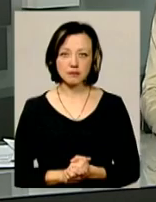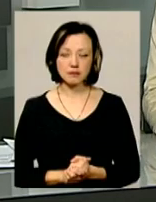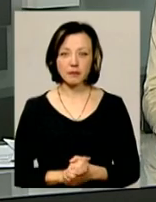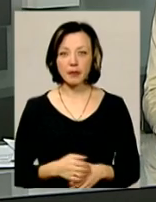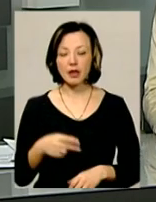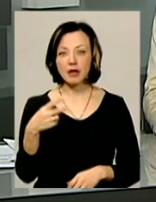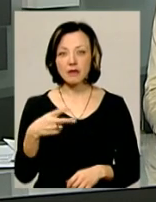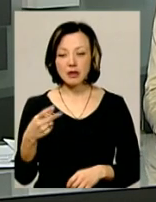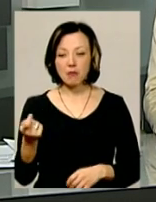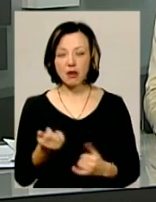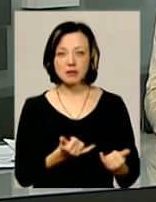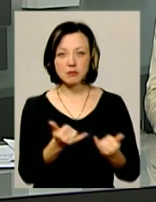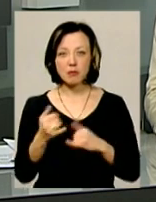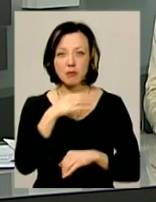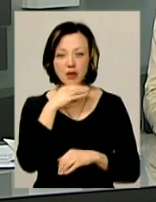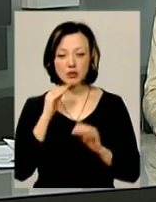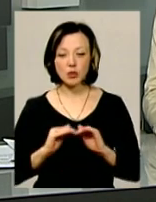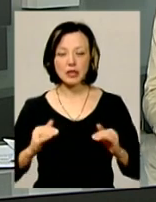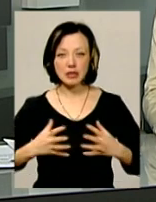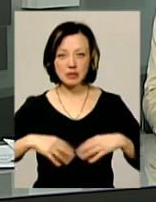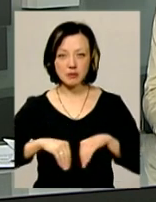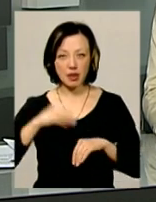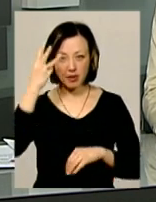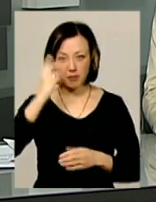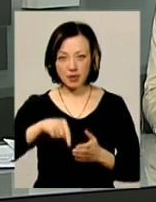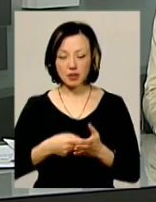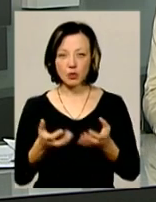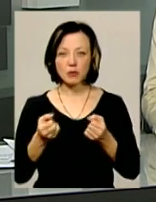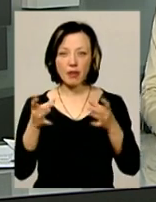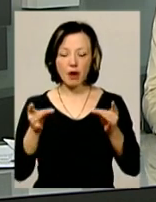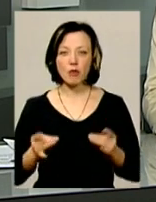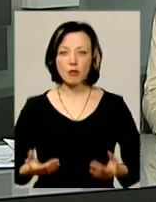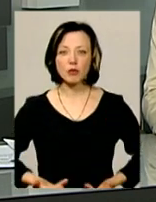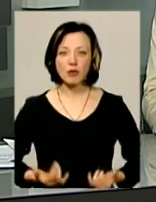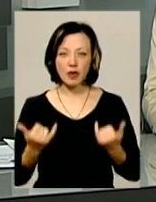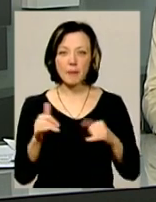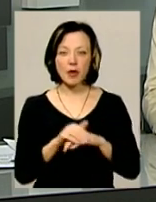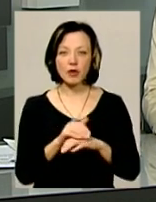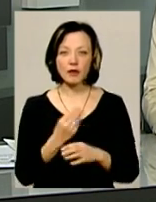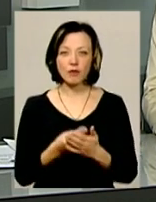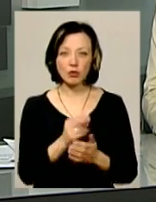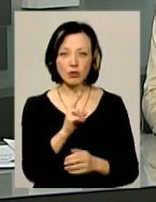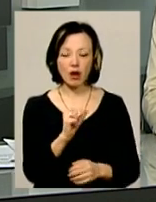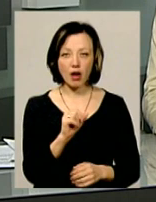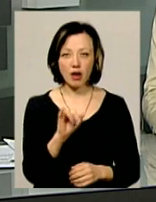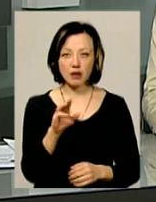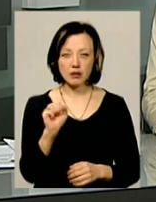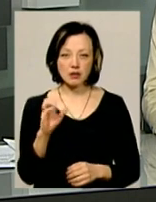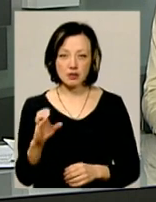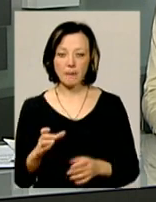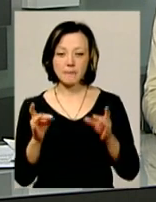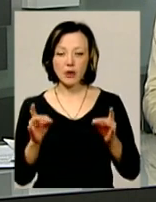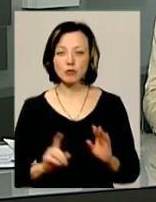Двадцять малозабезпечених та багатодітних родин Хмельницького отримують набори побутової хімії від благодійного фонду «Карітас». Пакунки почали